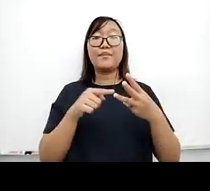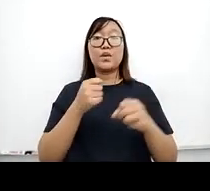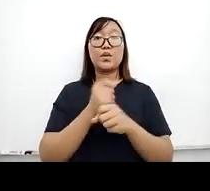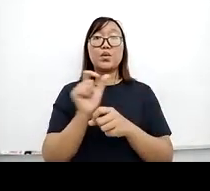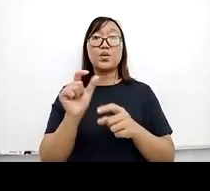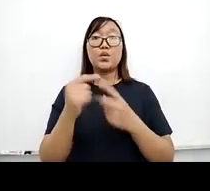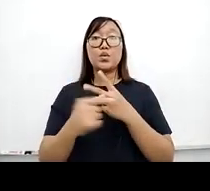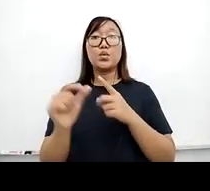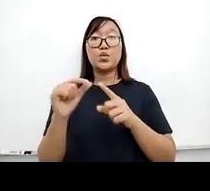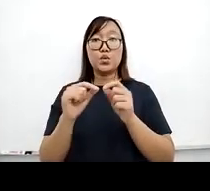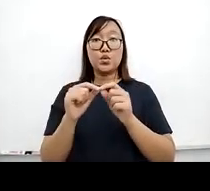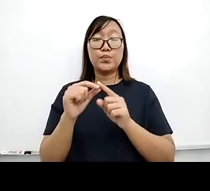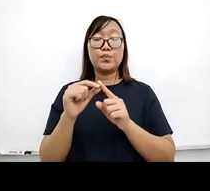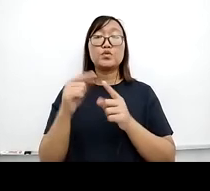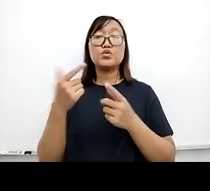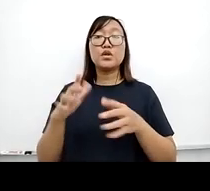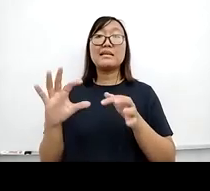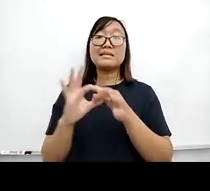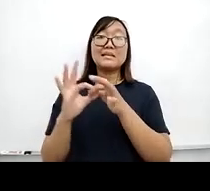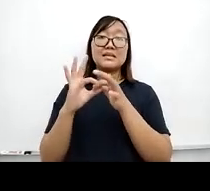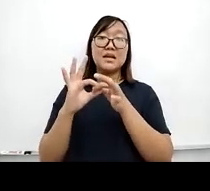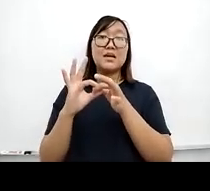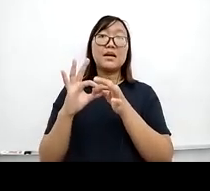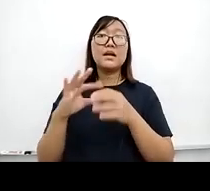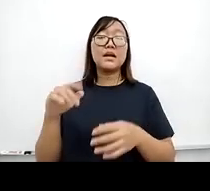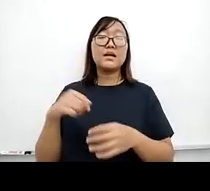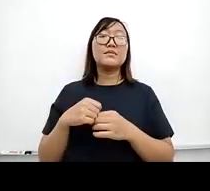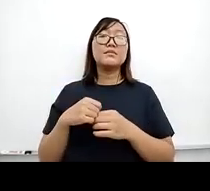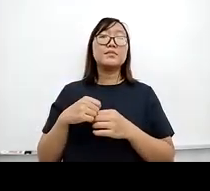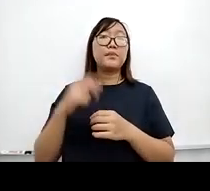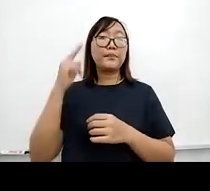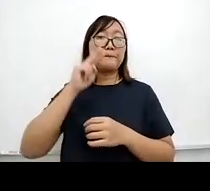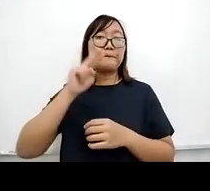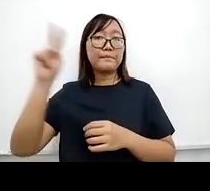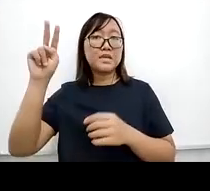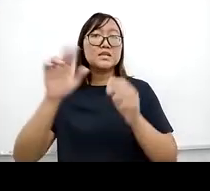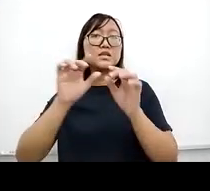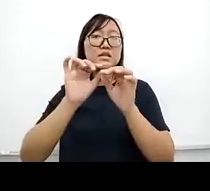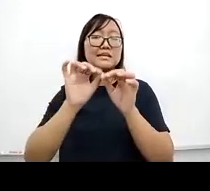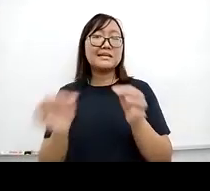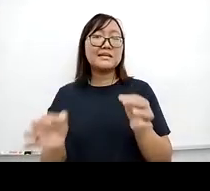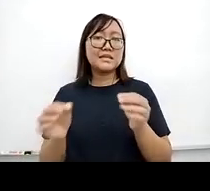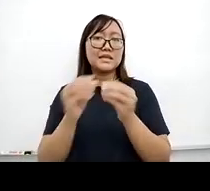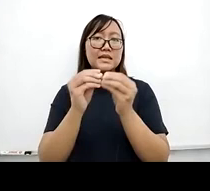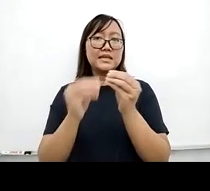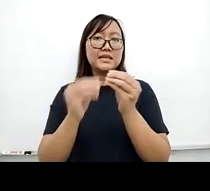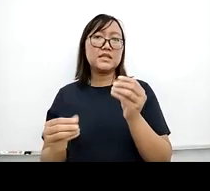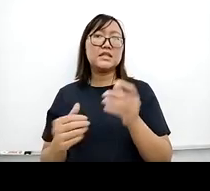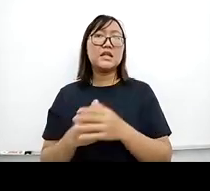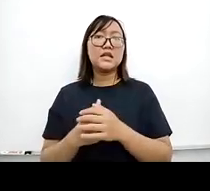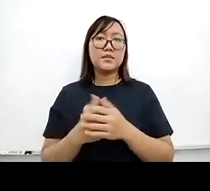neration untuk implementasi program nya juga dengan aman Indonesia